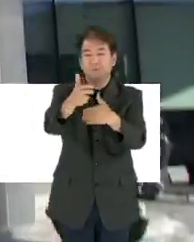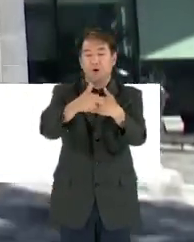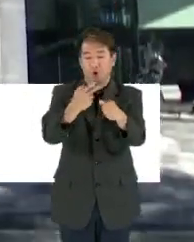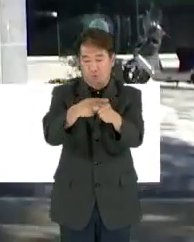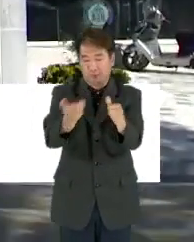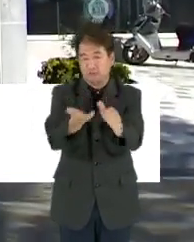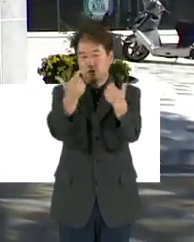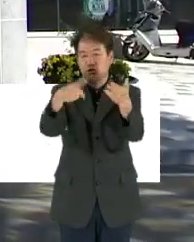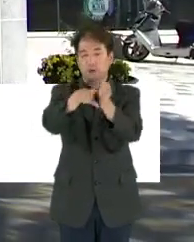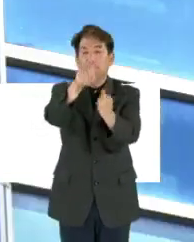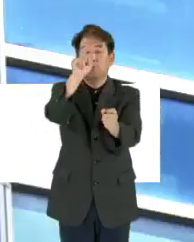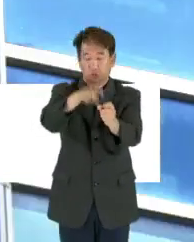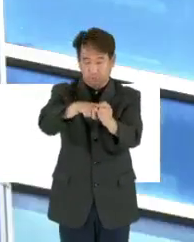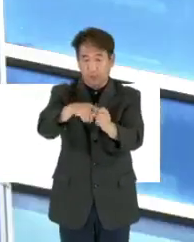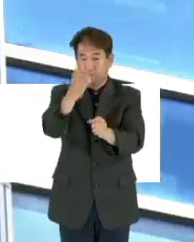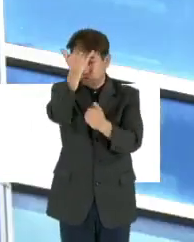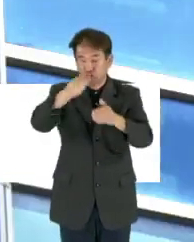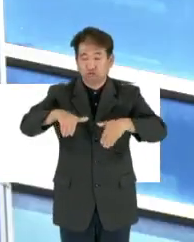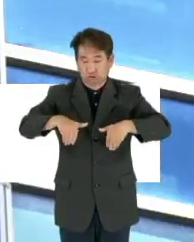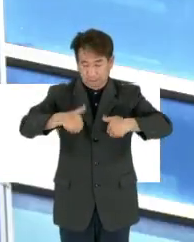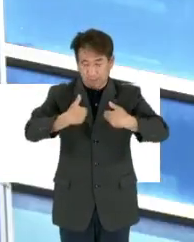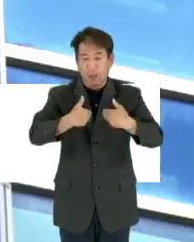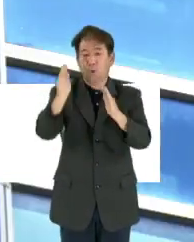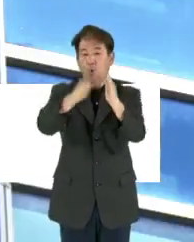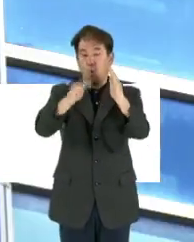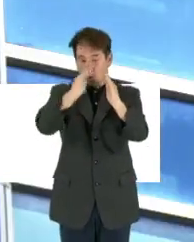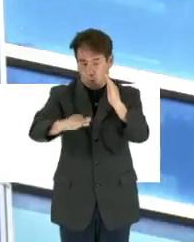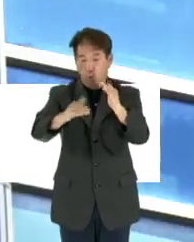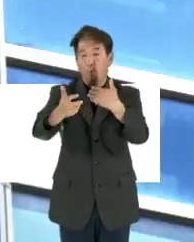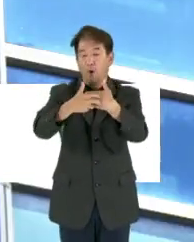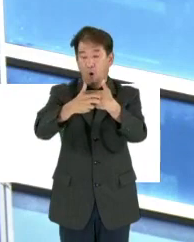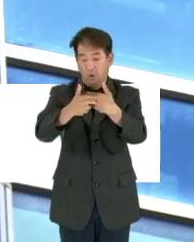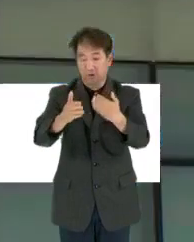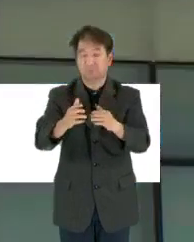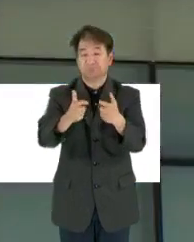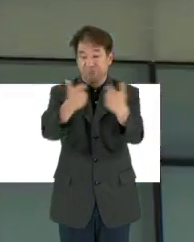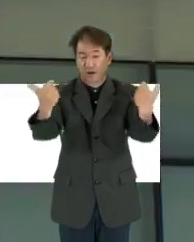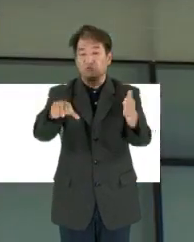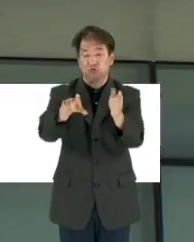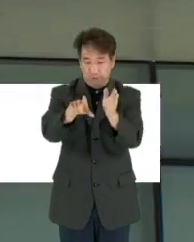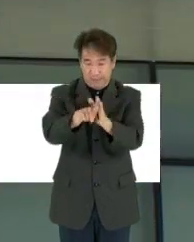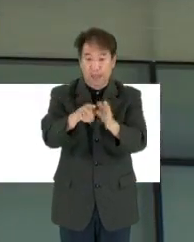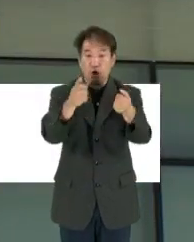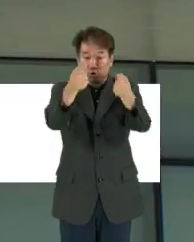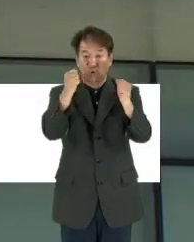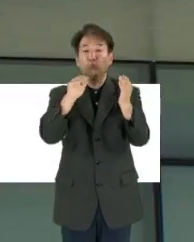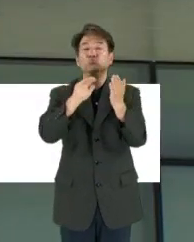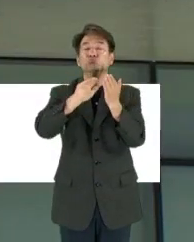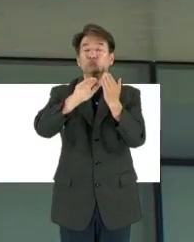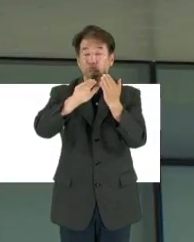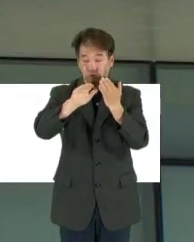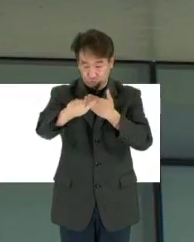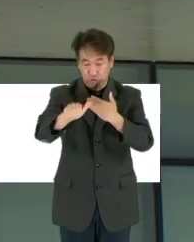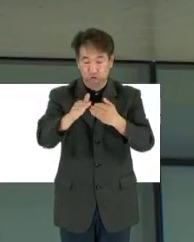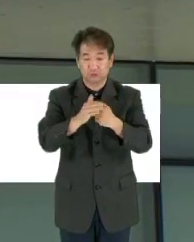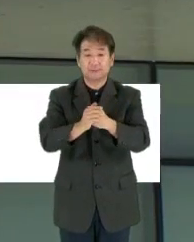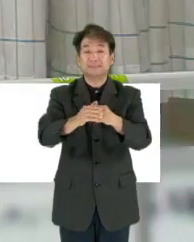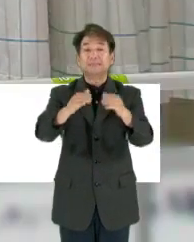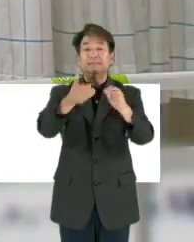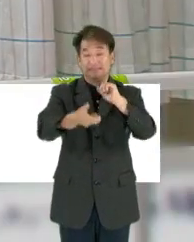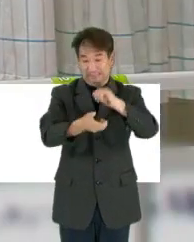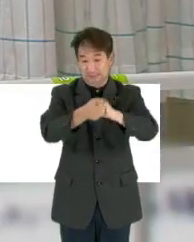있습니다 또 충남의 공구 길이 확대를 위해 해당 의대를 졸업할 경우 의사 면허를 취득한 후 일정 기간을 지역